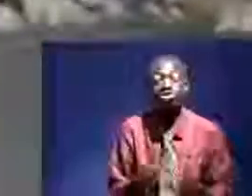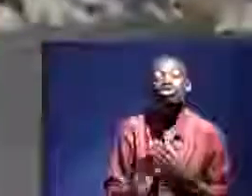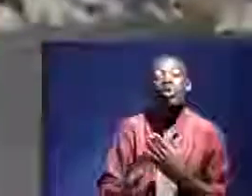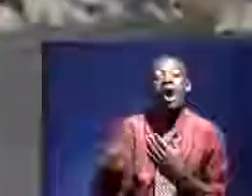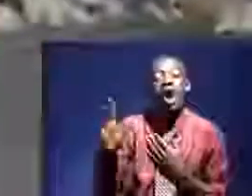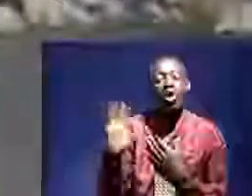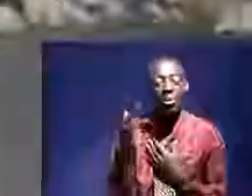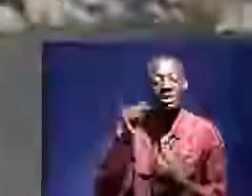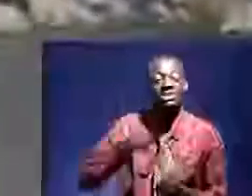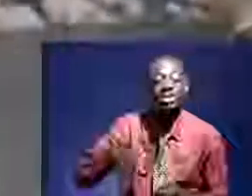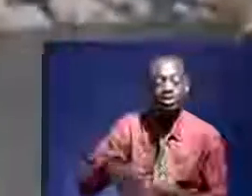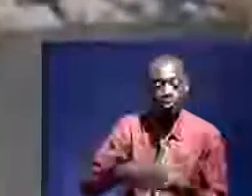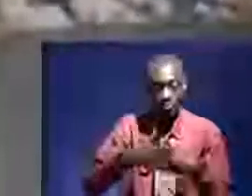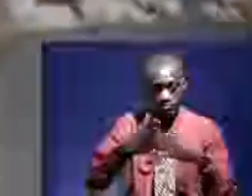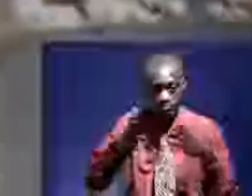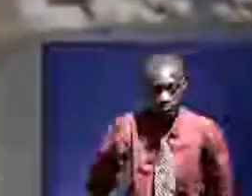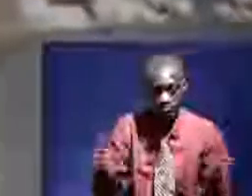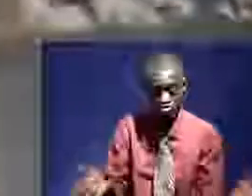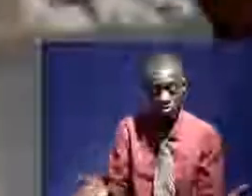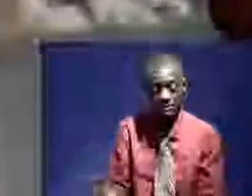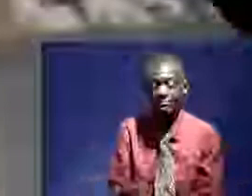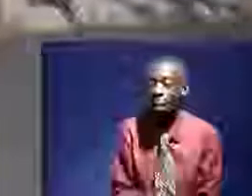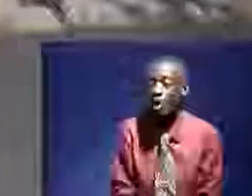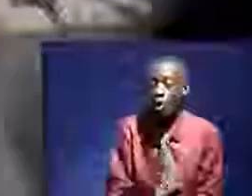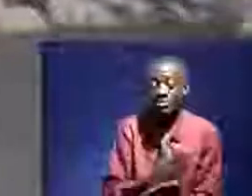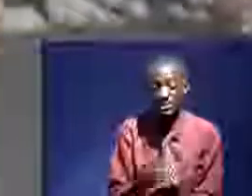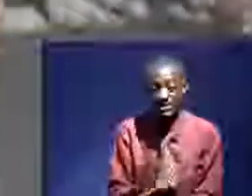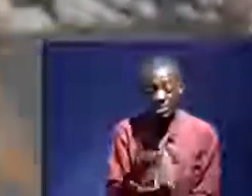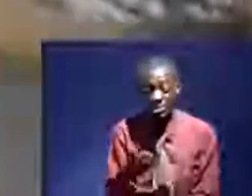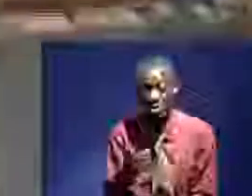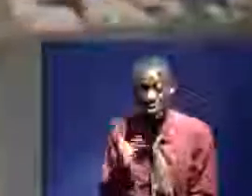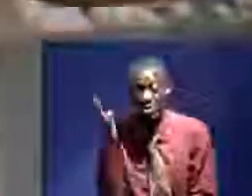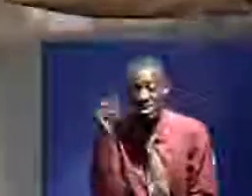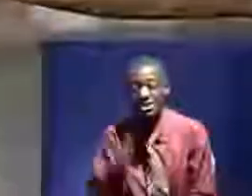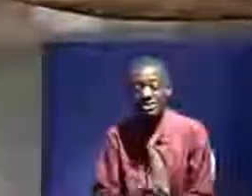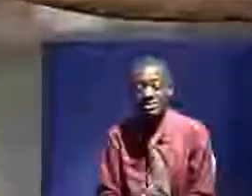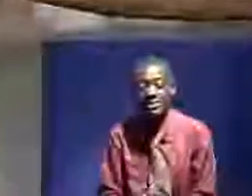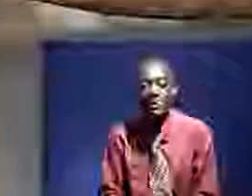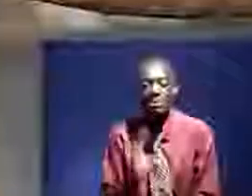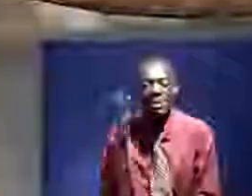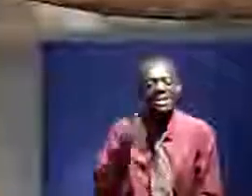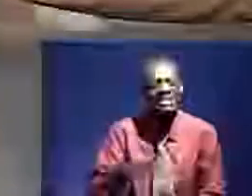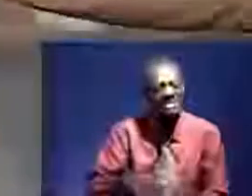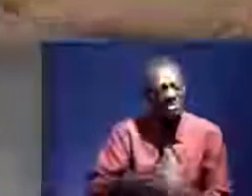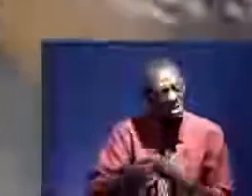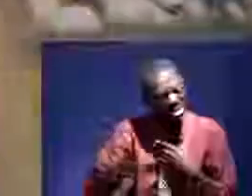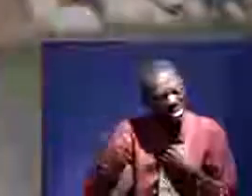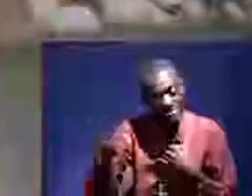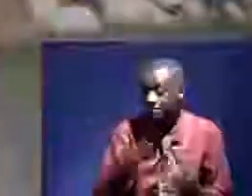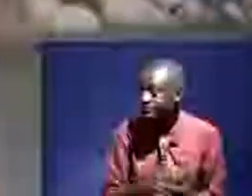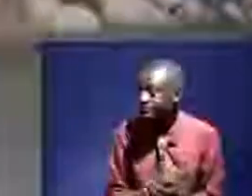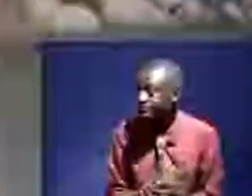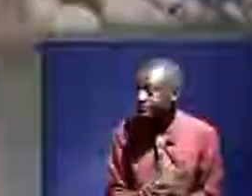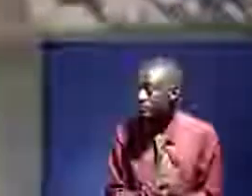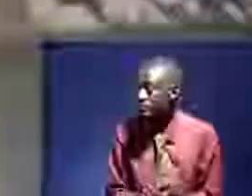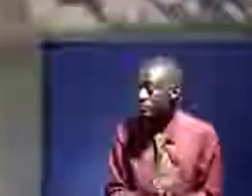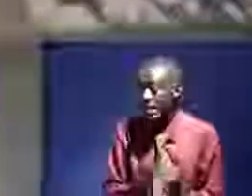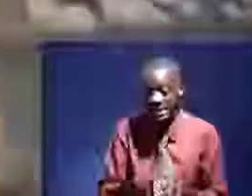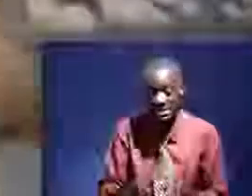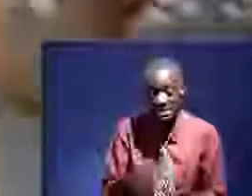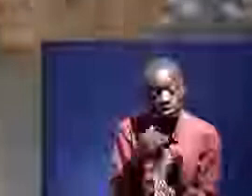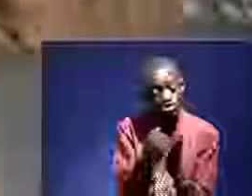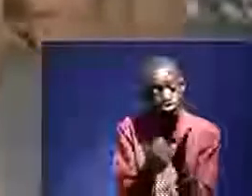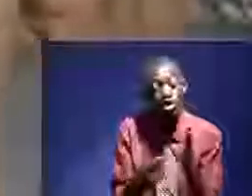ndio kifungua kusababisha uishi maisha marefu yenye afya na ustawi. So here are some teeny tips for you. Hizi ni dondoo kutoka